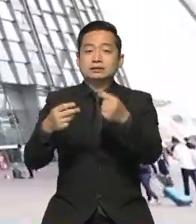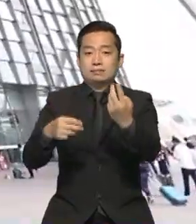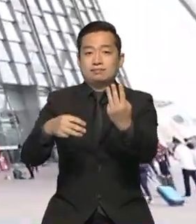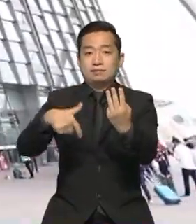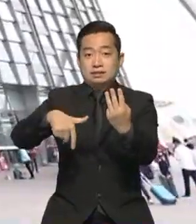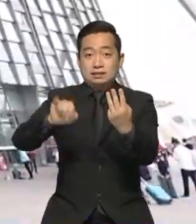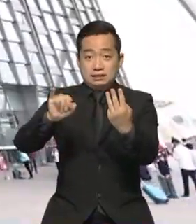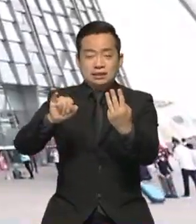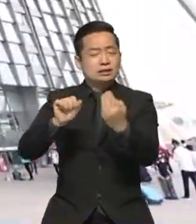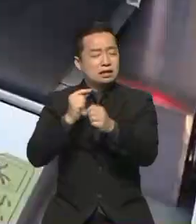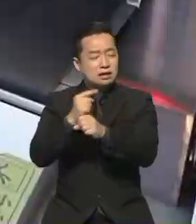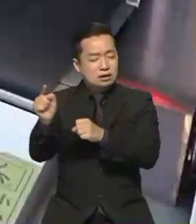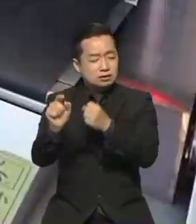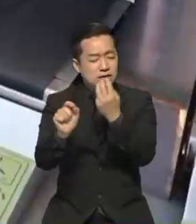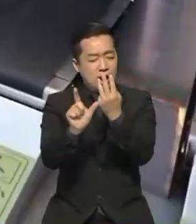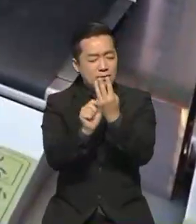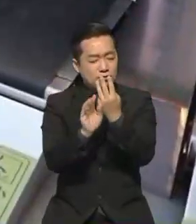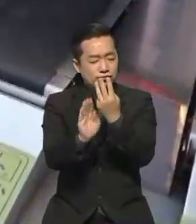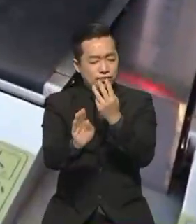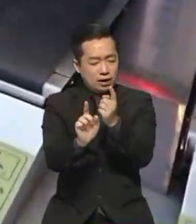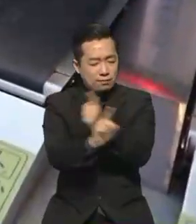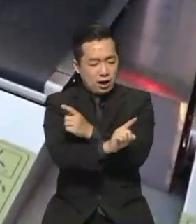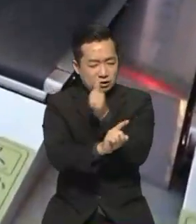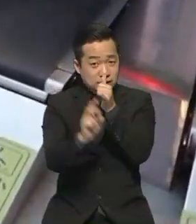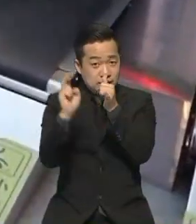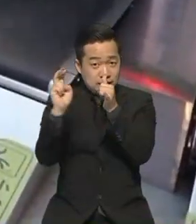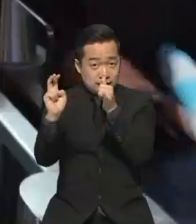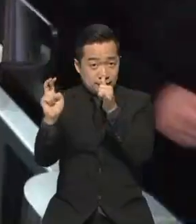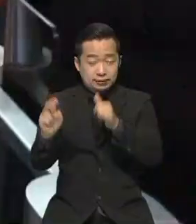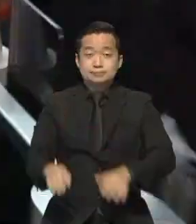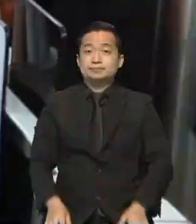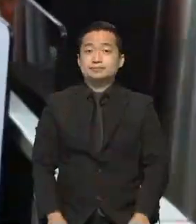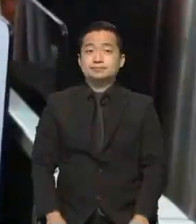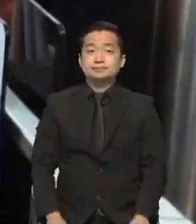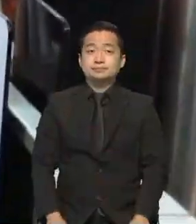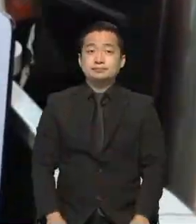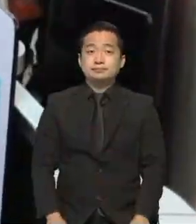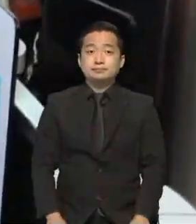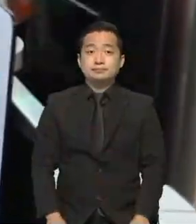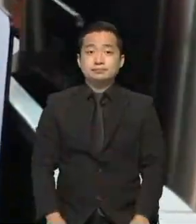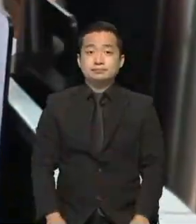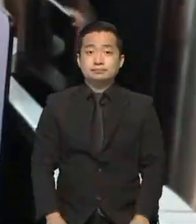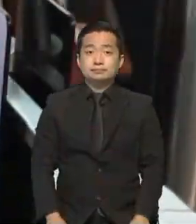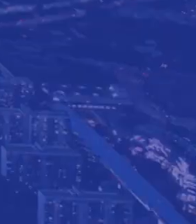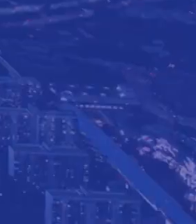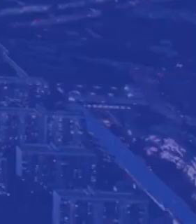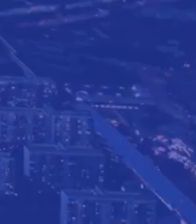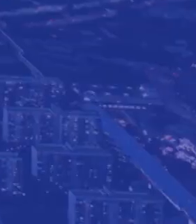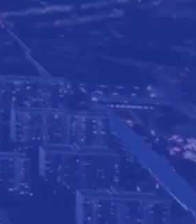내년 3월 이후에나 바뀔 것이란 전망이 우세합니다. 베이징에서 SBS 김지성입니다.